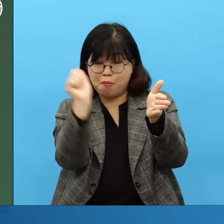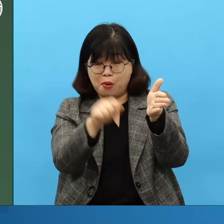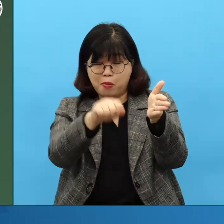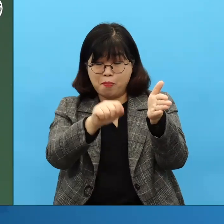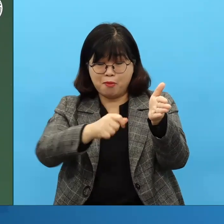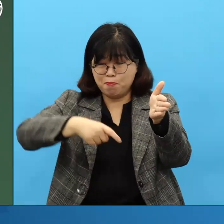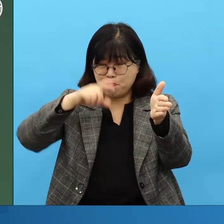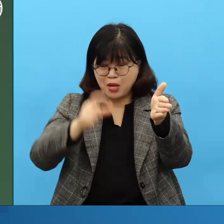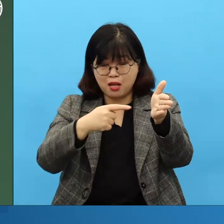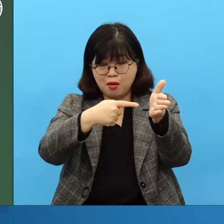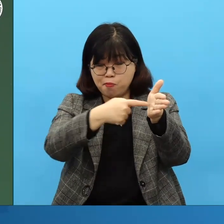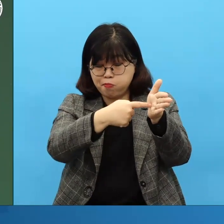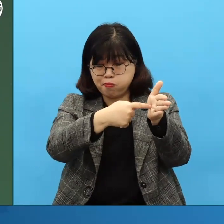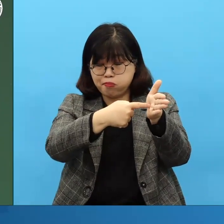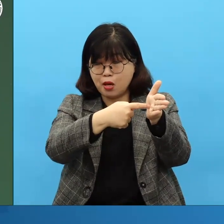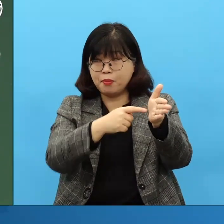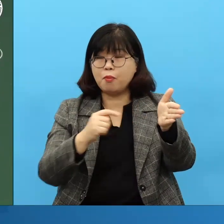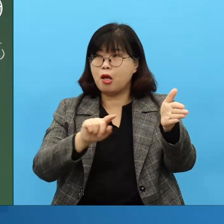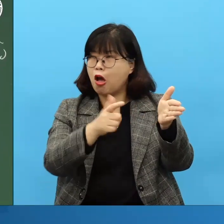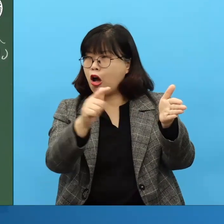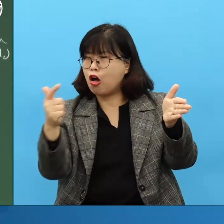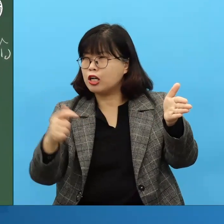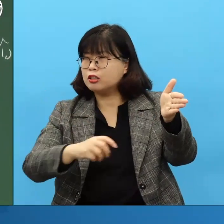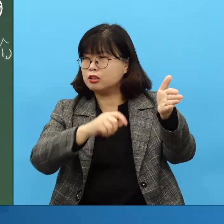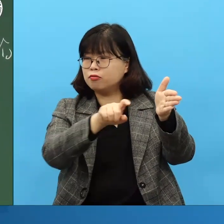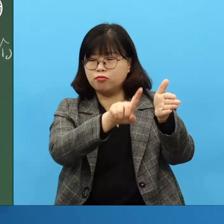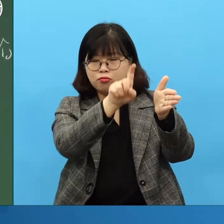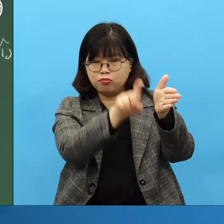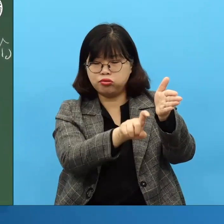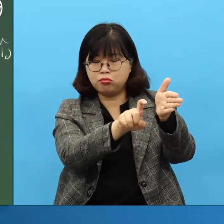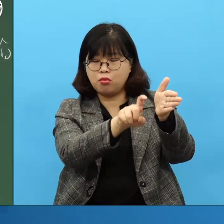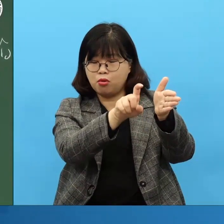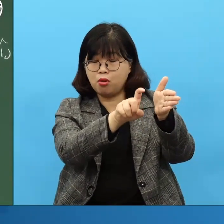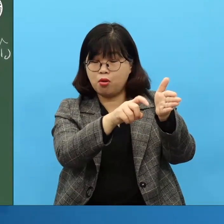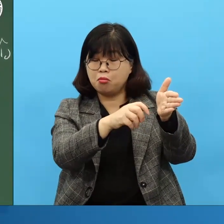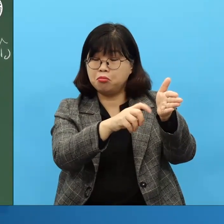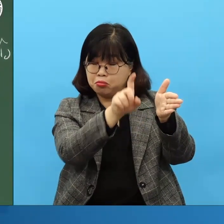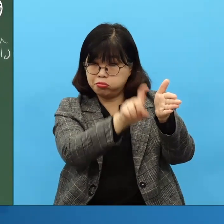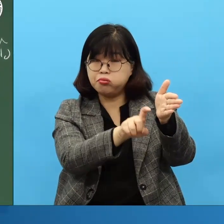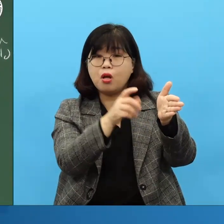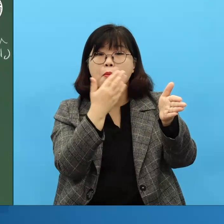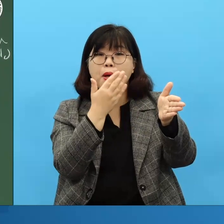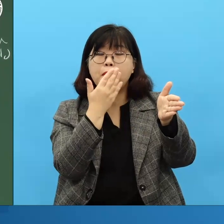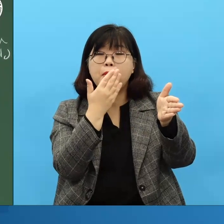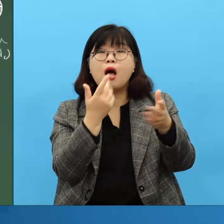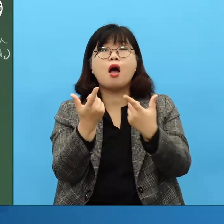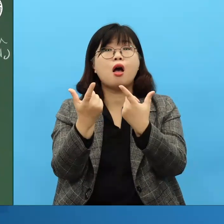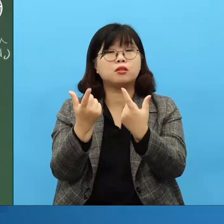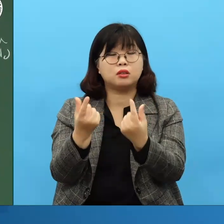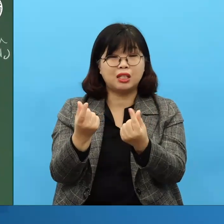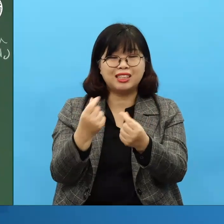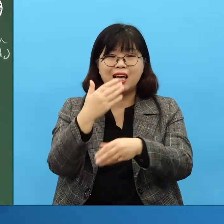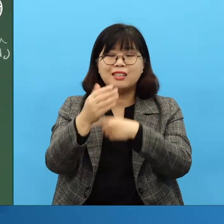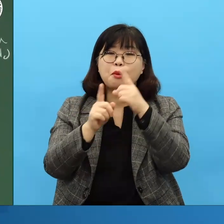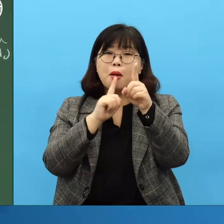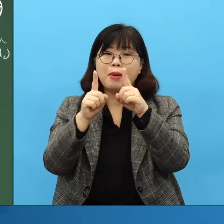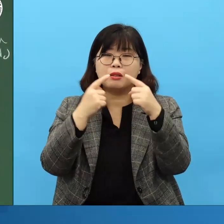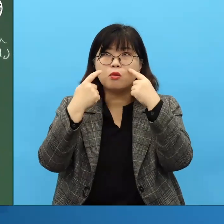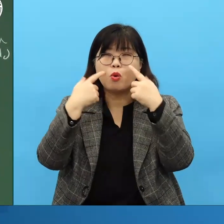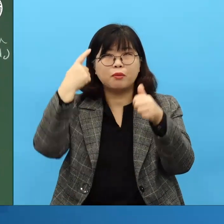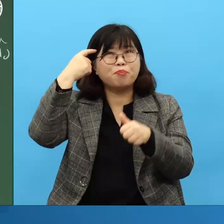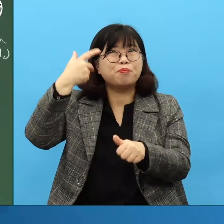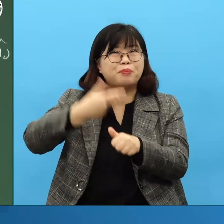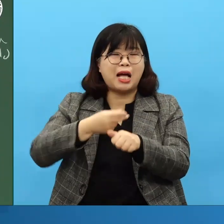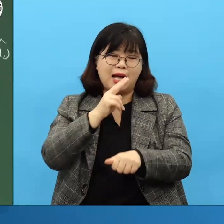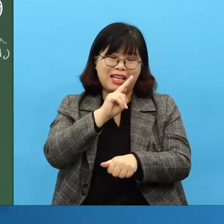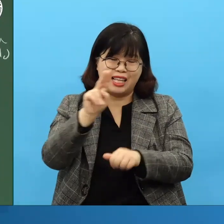as a well-placed nail, then all the glory of Israel will hang upon it. 오늘도 여러분이 오실 때는 정확한 말씀을 붙잡고 오셔야 됩니다. And even today, as you come here,